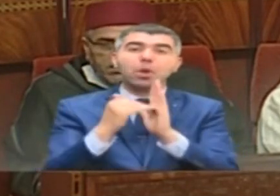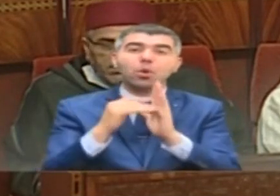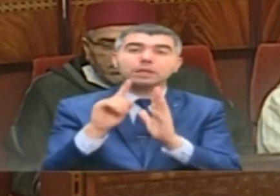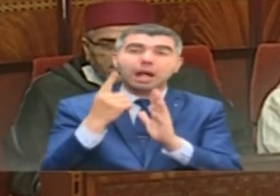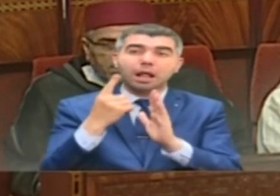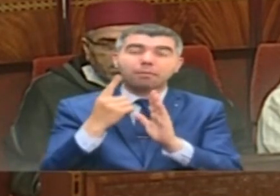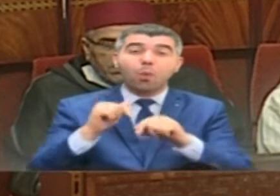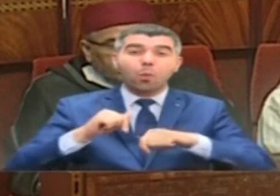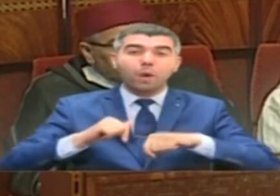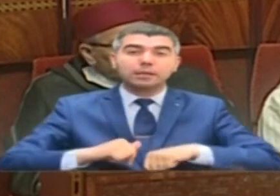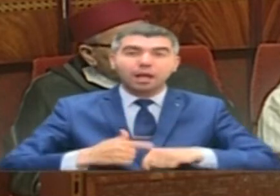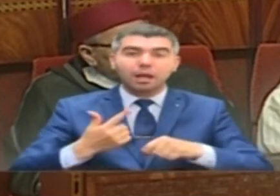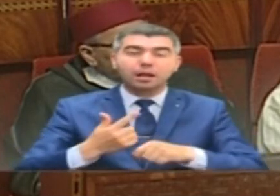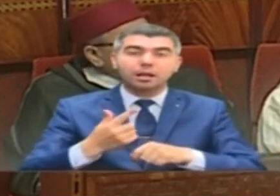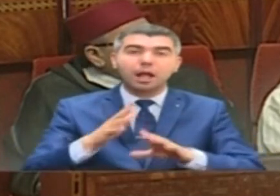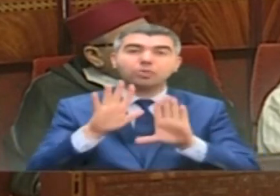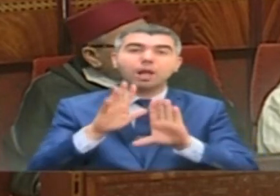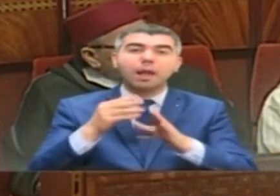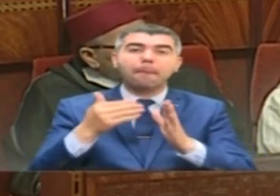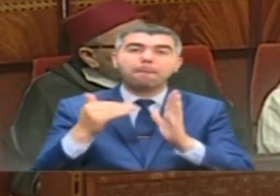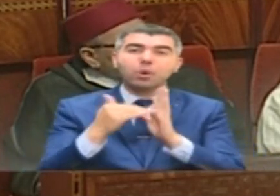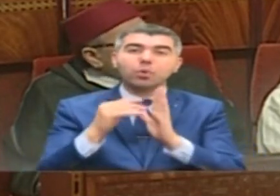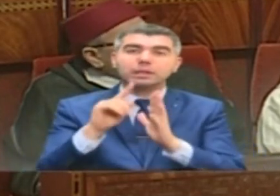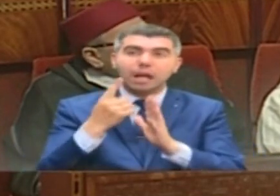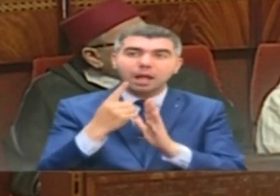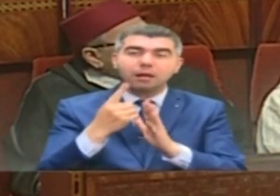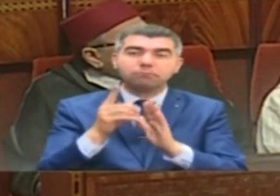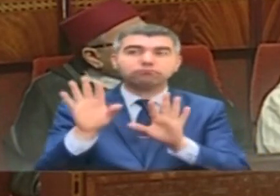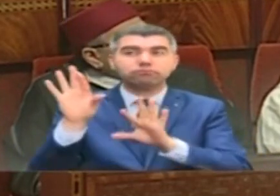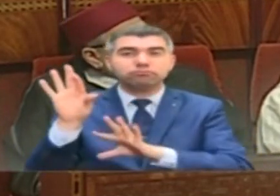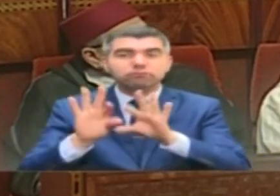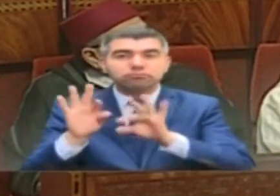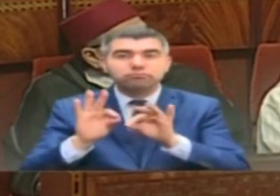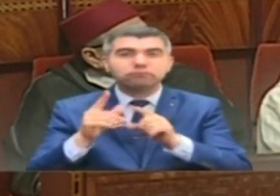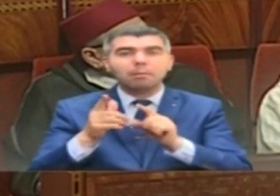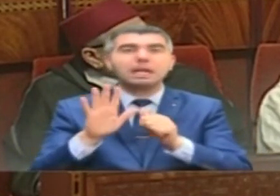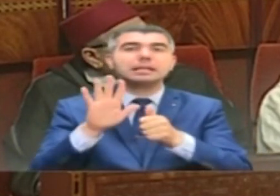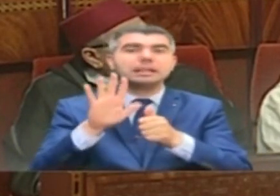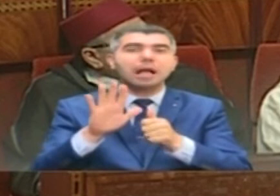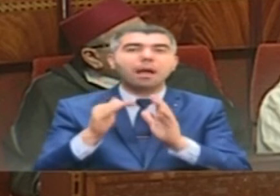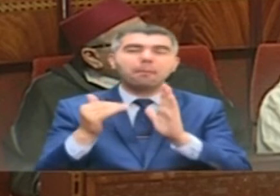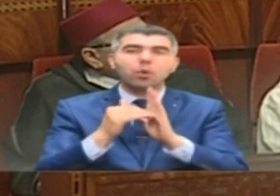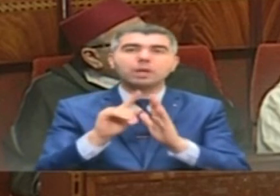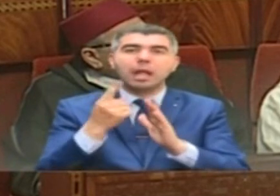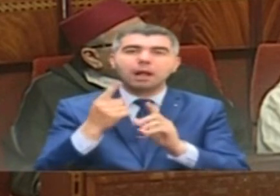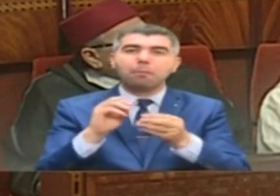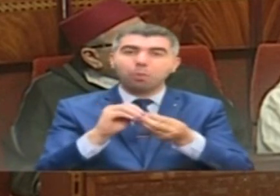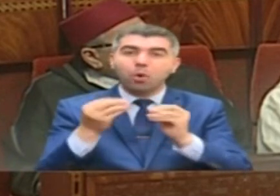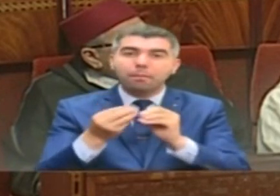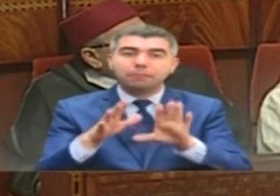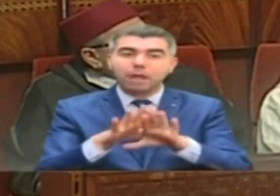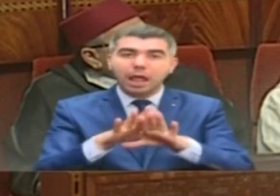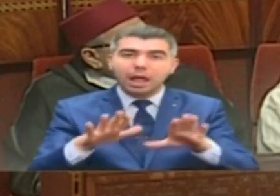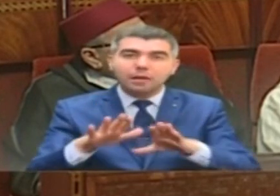في الاقتناء ديال البقعة الأرضية، وبمجرد ما يتحل هذا الإشكال كتنطلق آنذاك الدراسات وكذلك